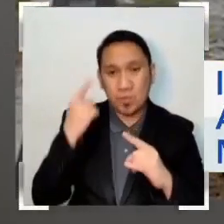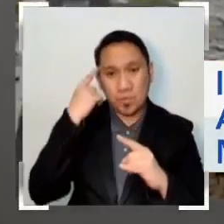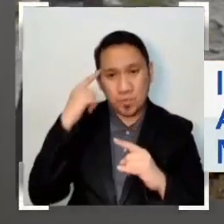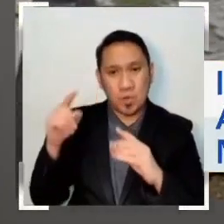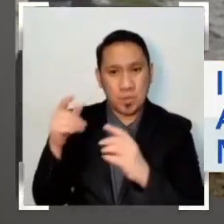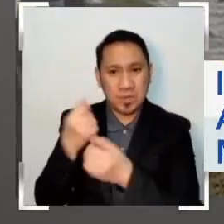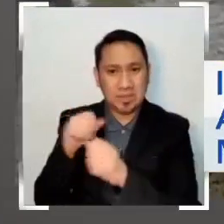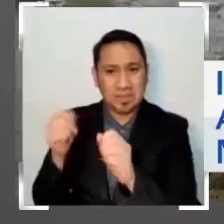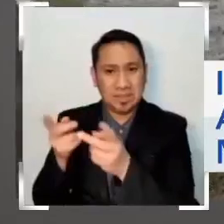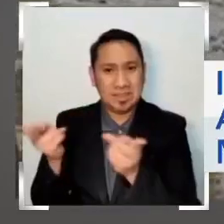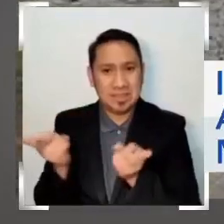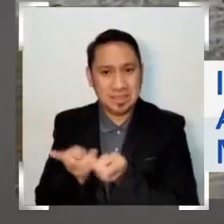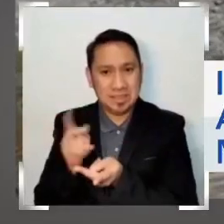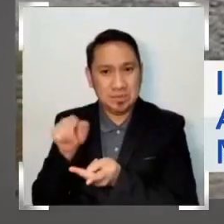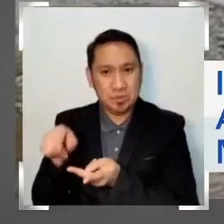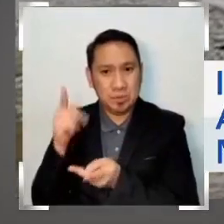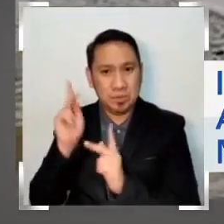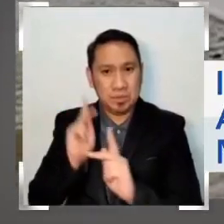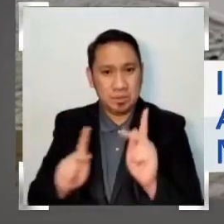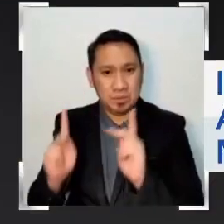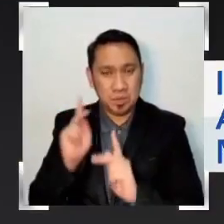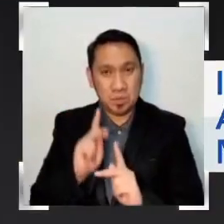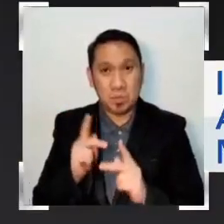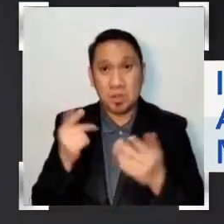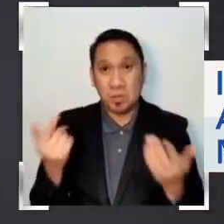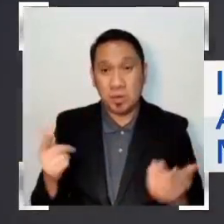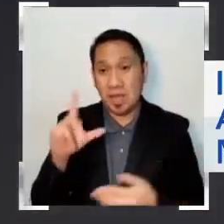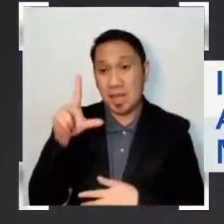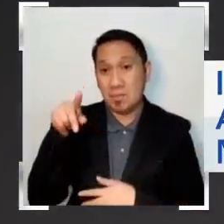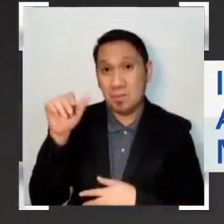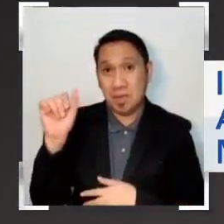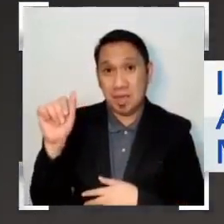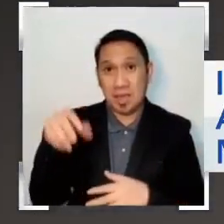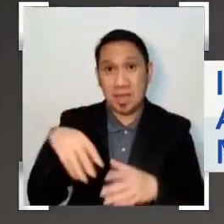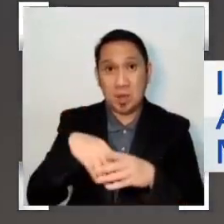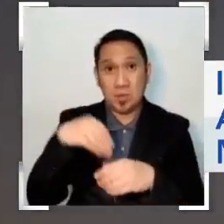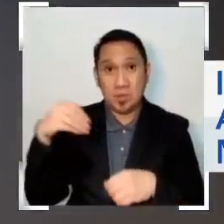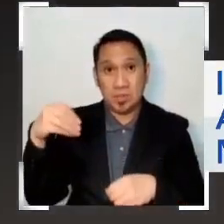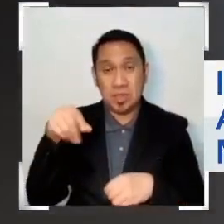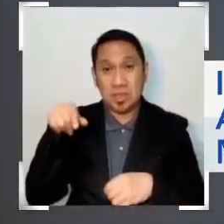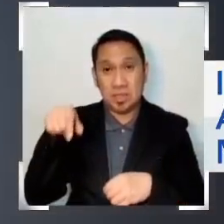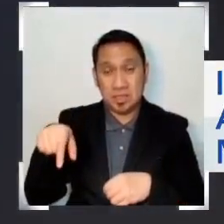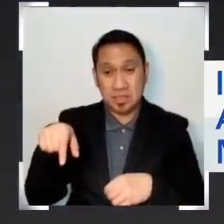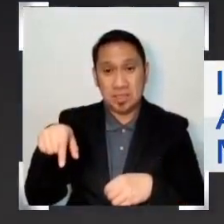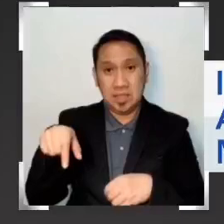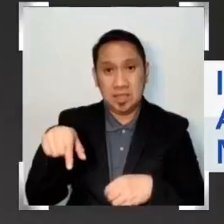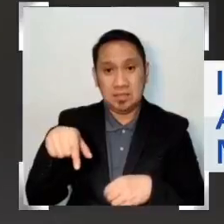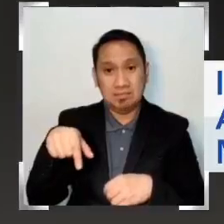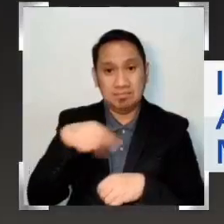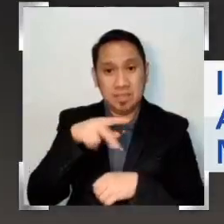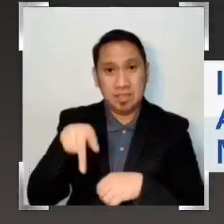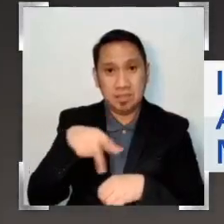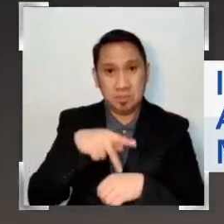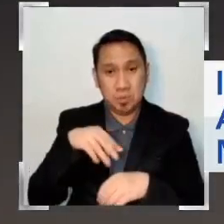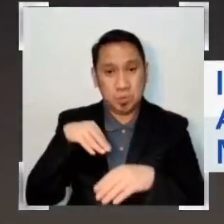sa PAGASA, trough ng low pressure area sa labas ng Philippine Area of Responsibility ang nakakaapekto